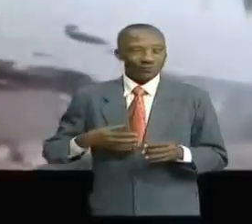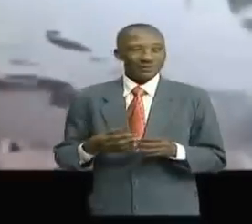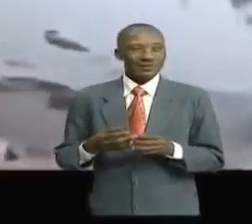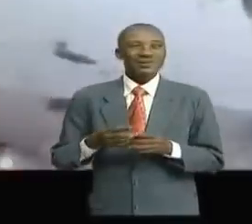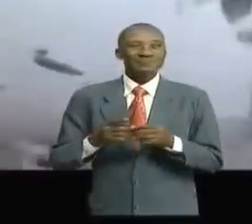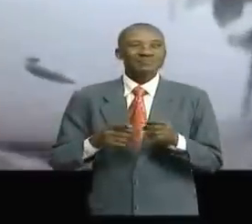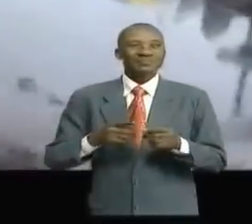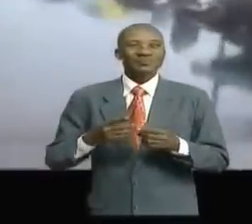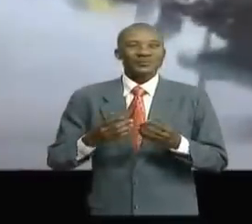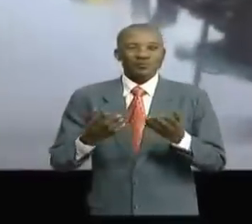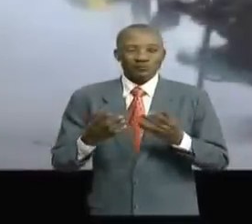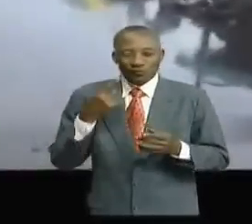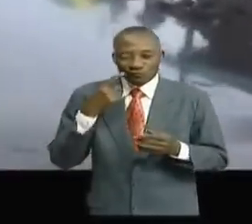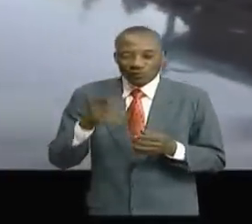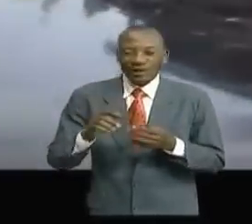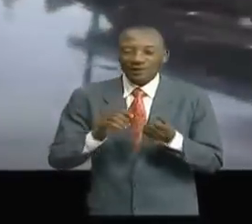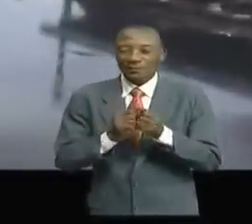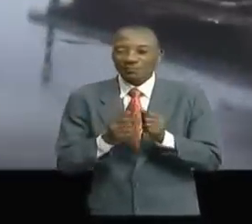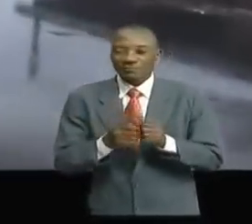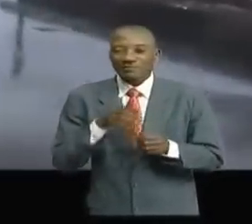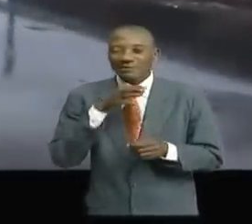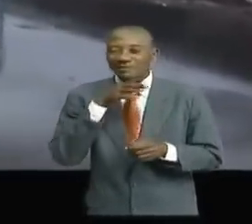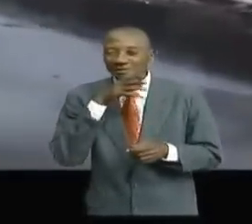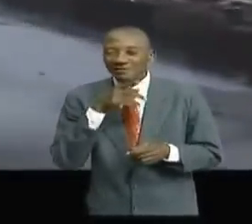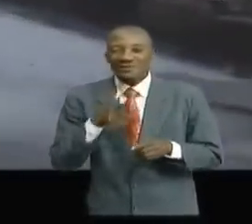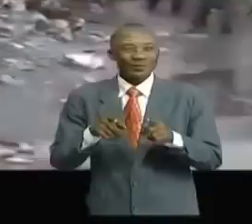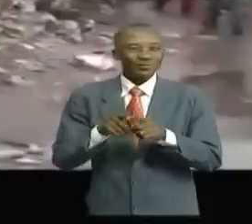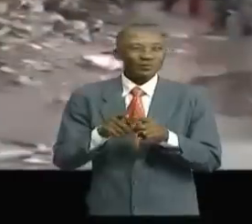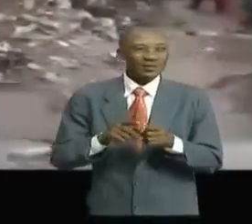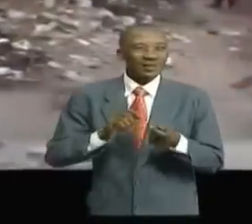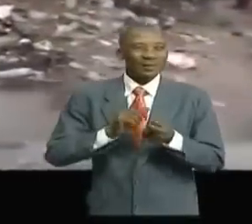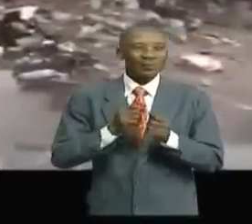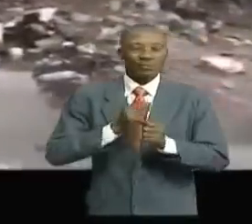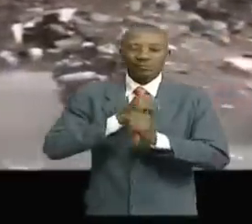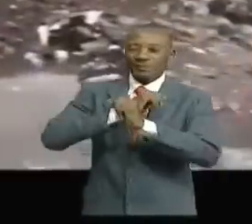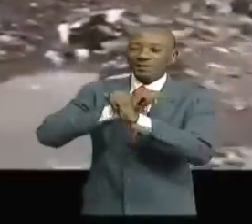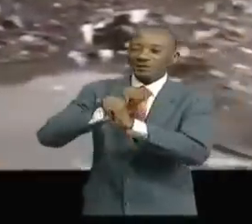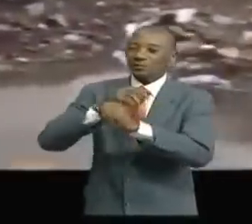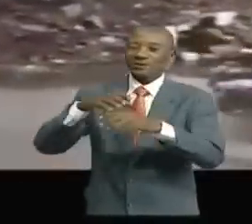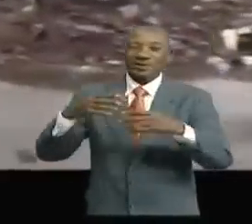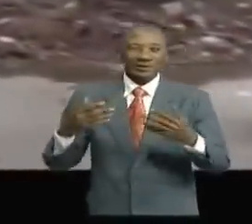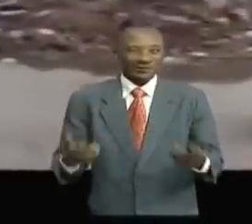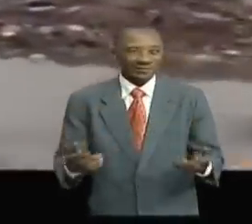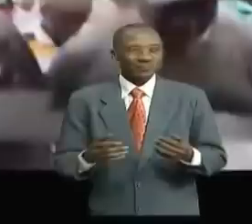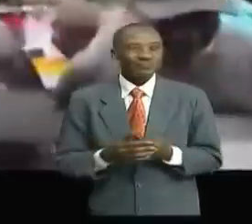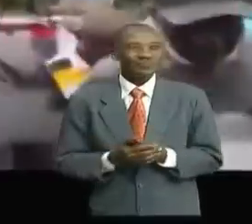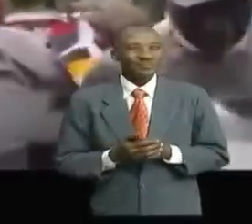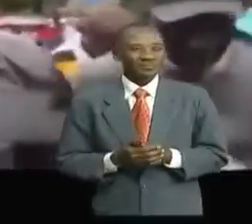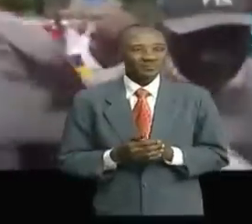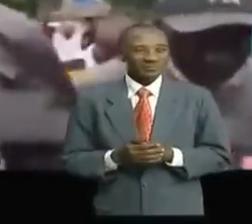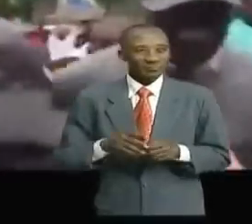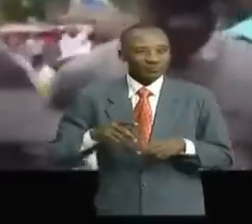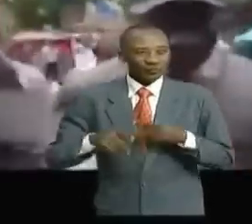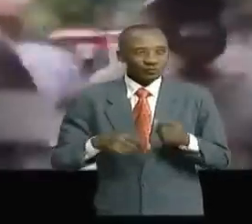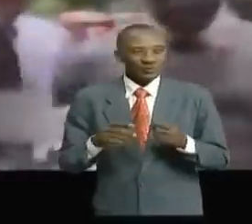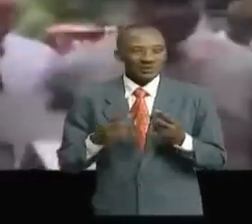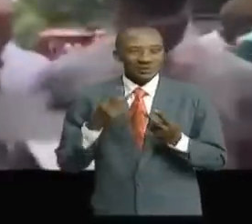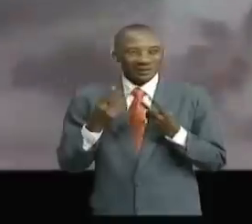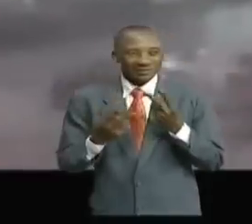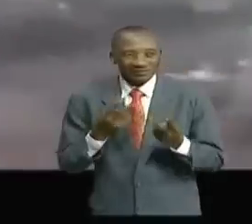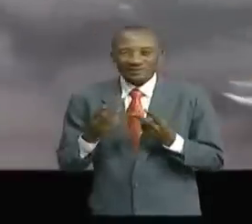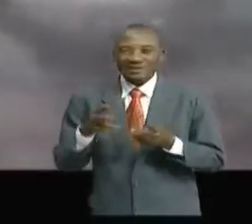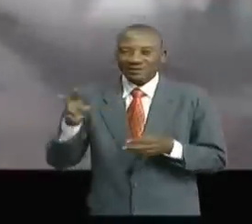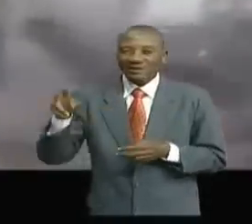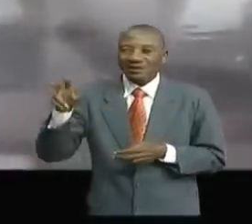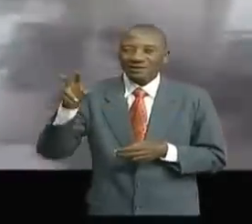à l'insécurité et à l'insalubrité qui ont atteint un niveau de calamité inestimable. Les nouvelles autorités nommées récemment par le président de la République